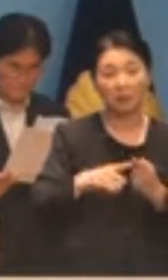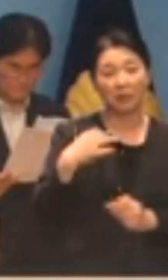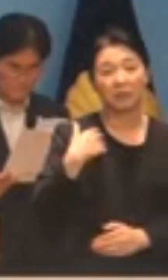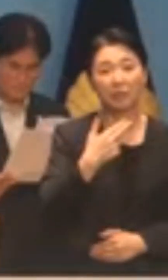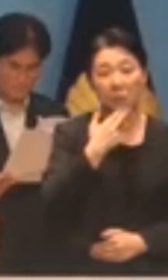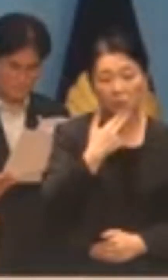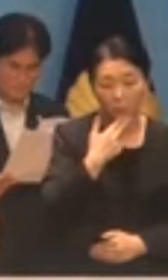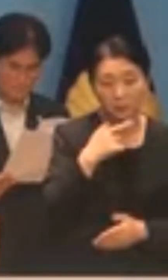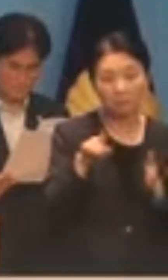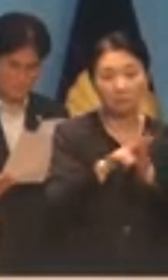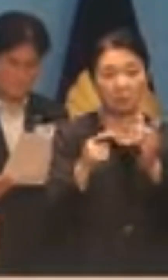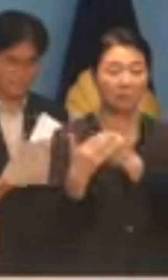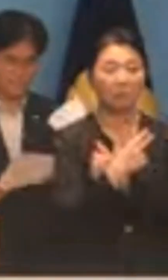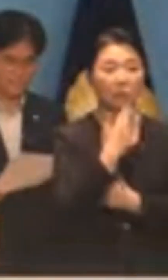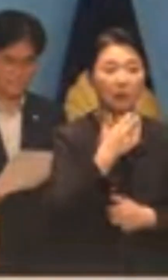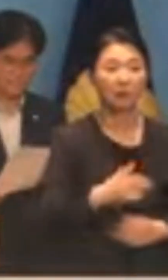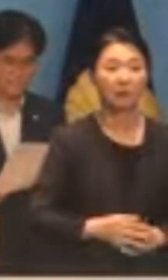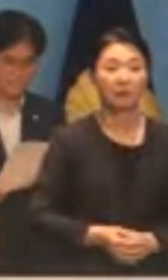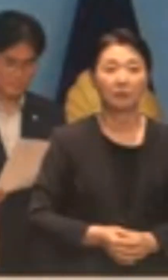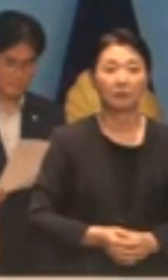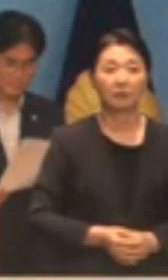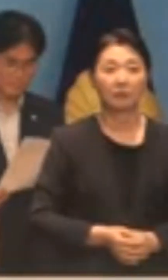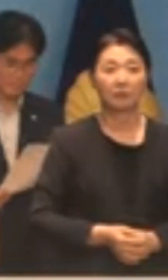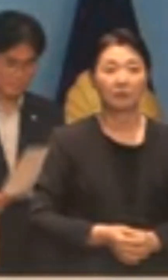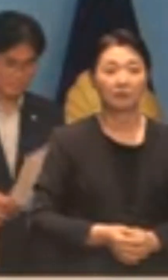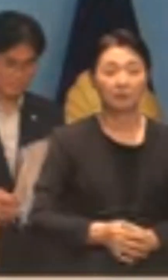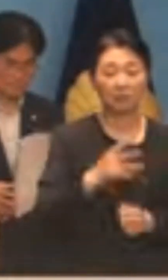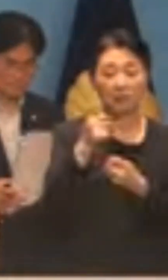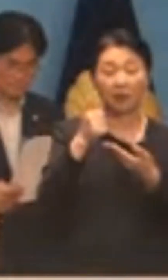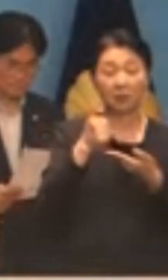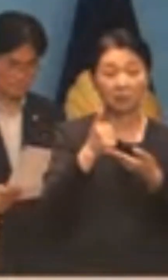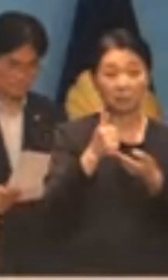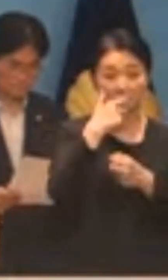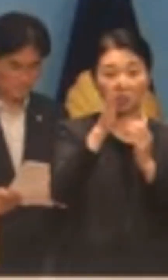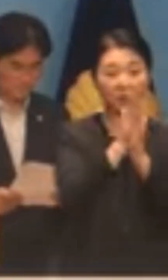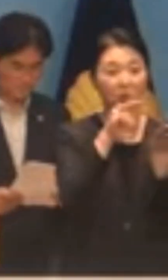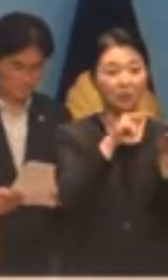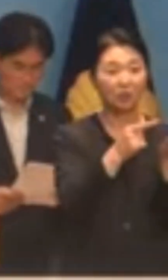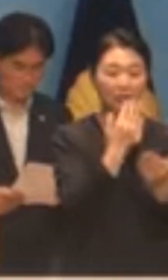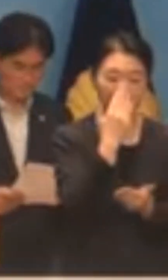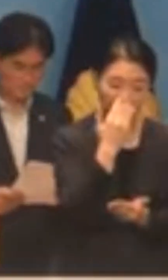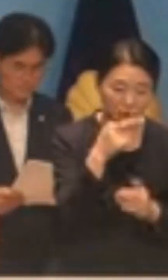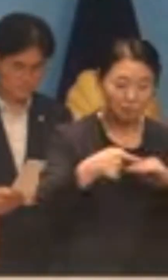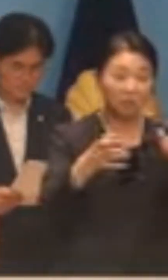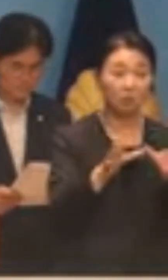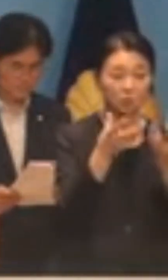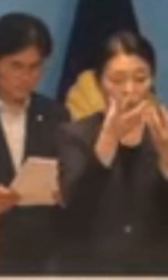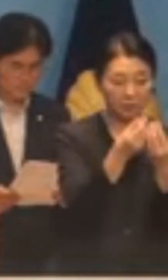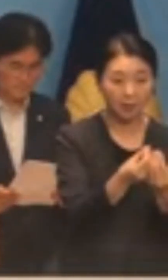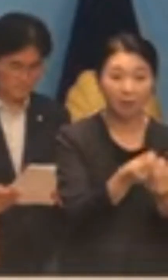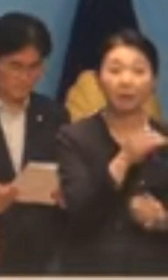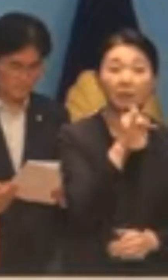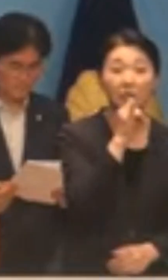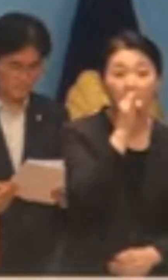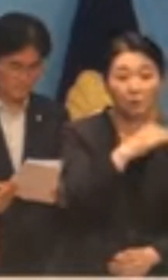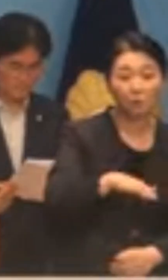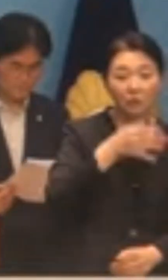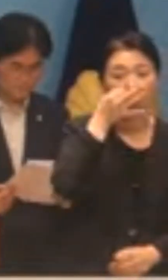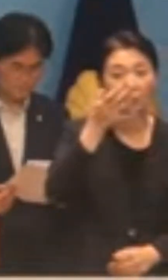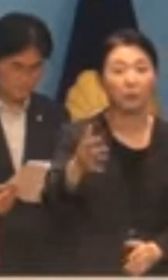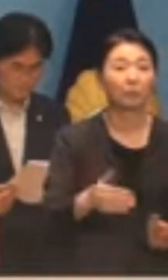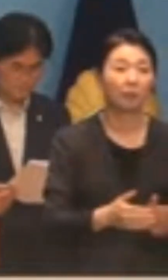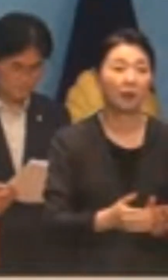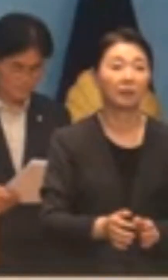신앙을 포장하지 않으려 합니다. 하나님은 성서에서 히브리 민족의 예를 통해 우리에게